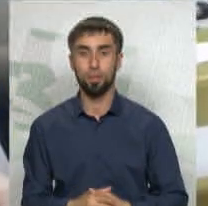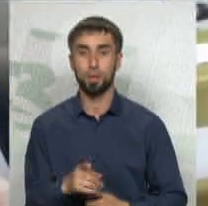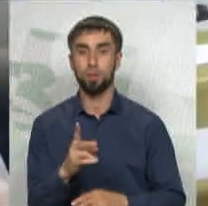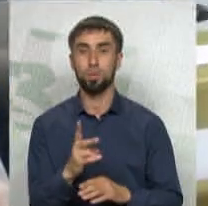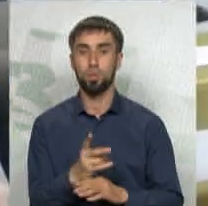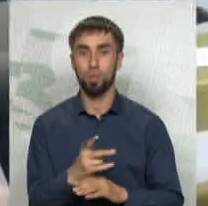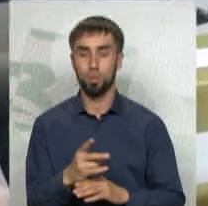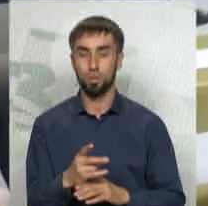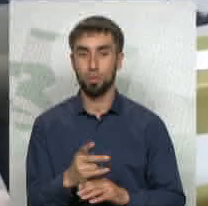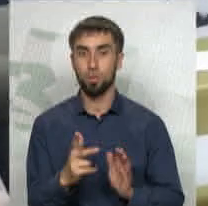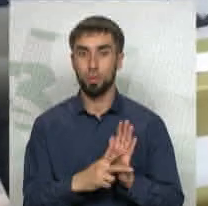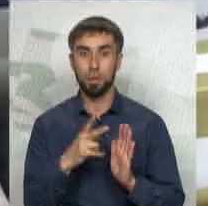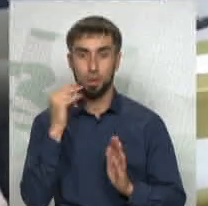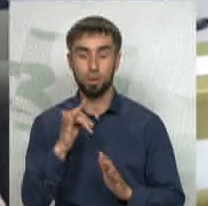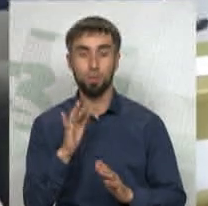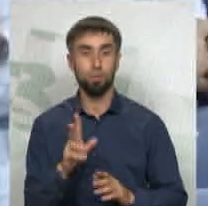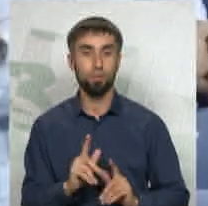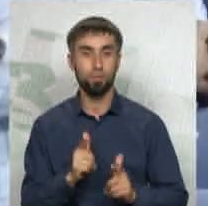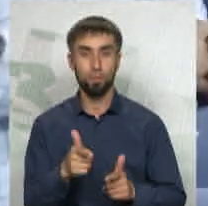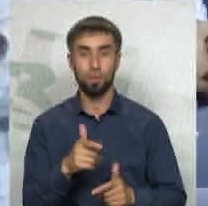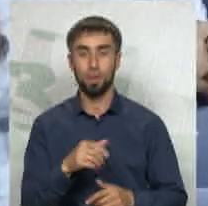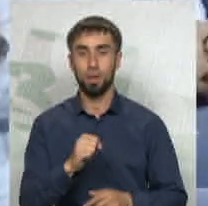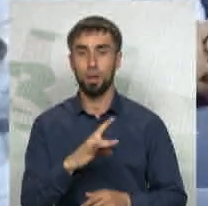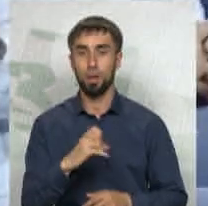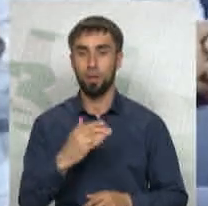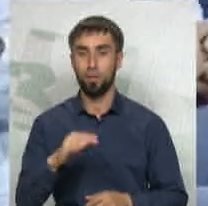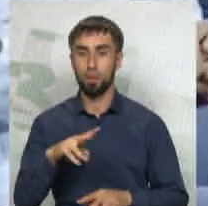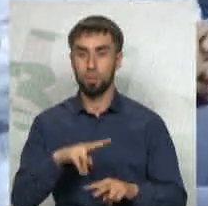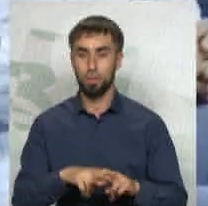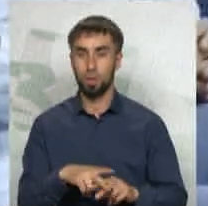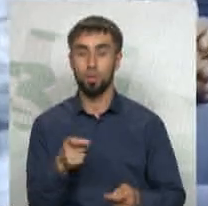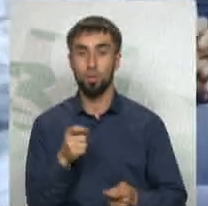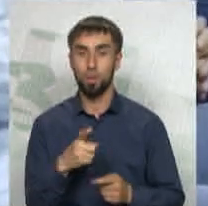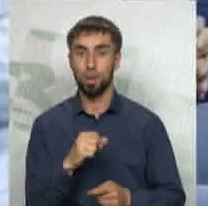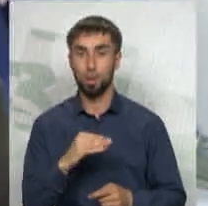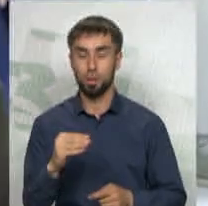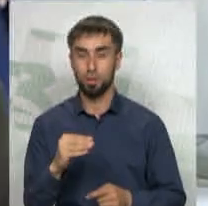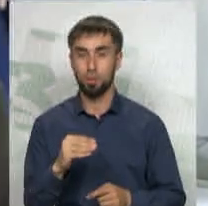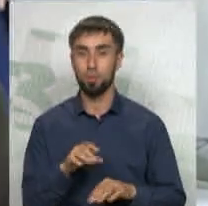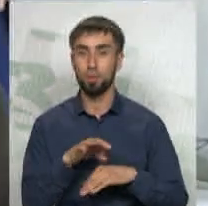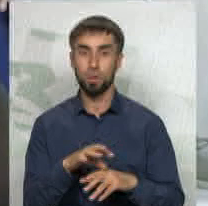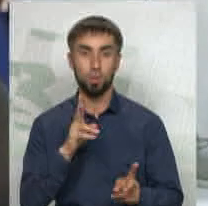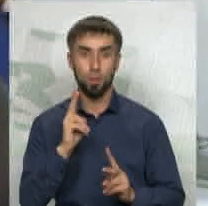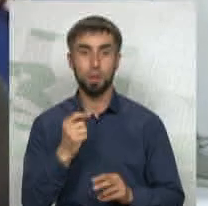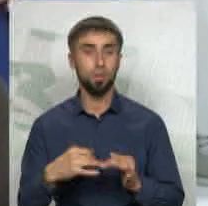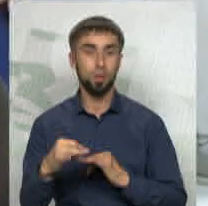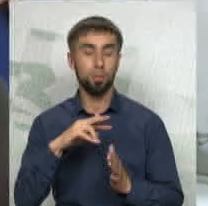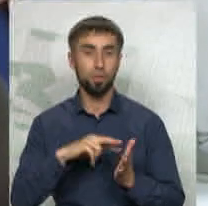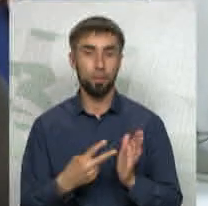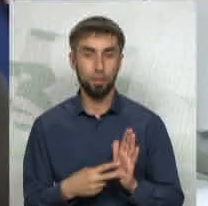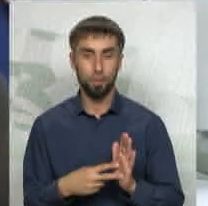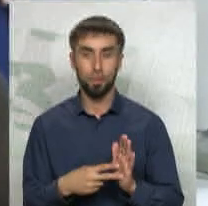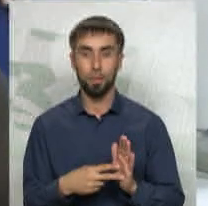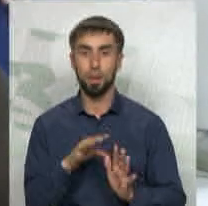и 8 числа вступят на священную долину Арафат. Накануне руководители хаджа провели совещание, где обсудили планы по